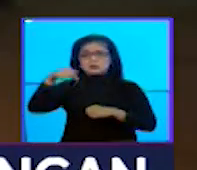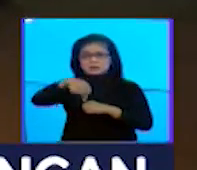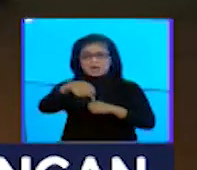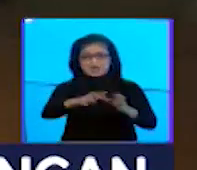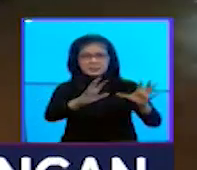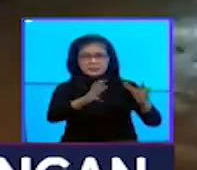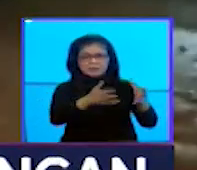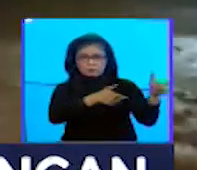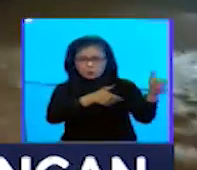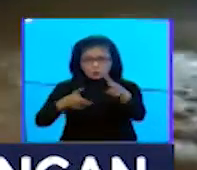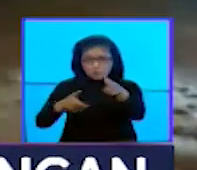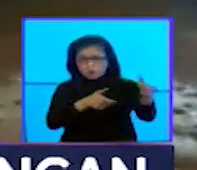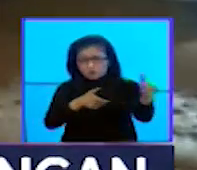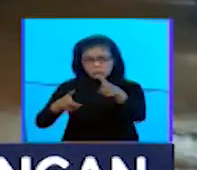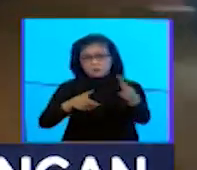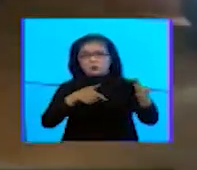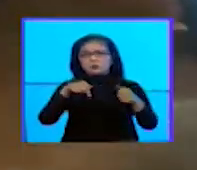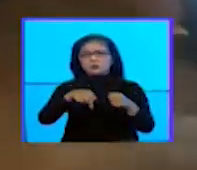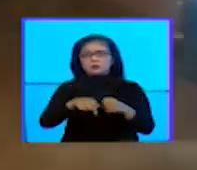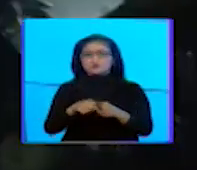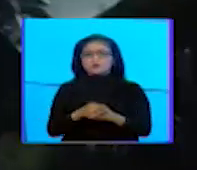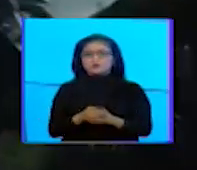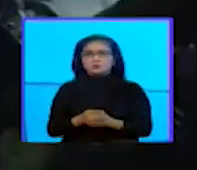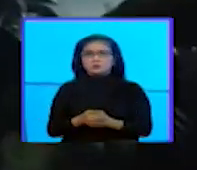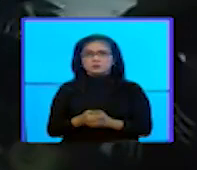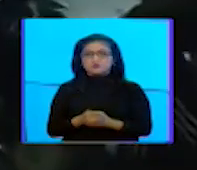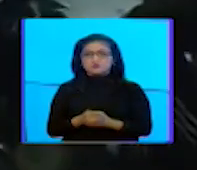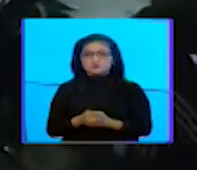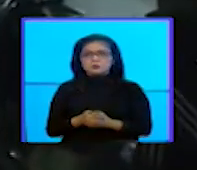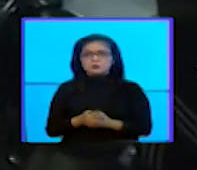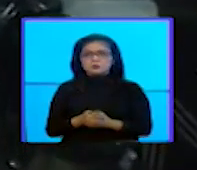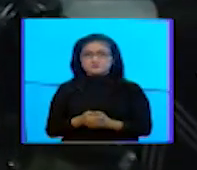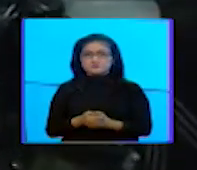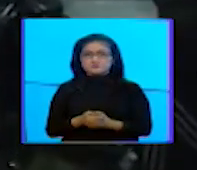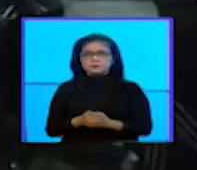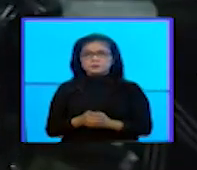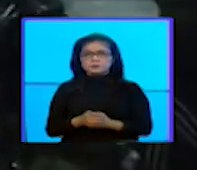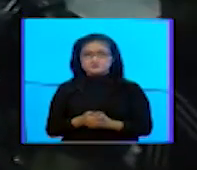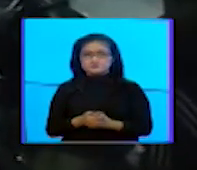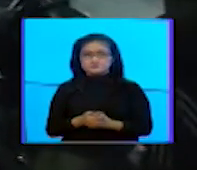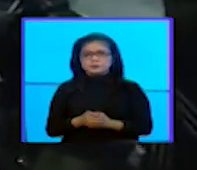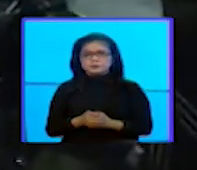berjibaku mengendalikan kobaran api. Dari Indramayu, Jawa Barat, Toy Iskandar melaporkan.